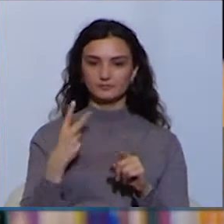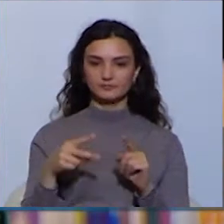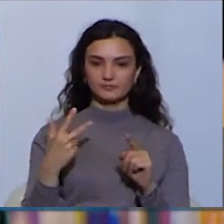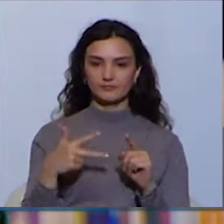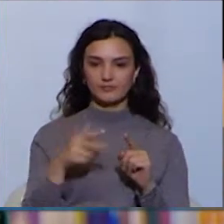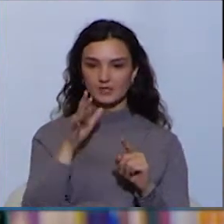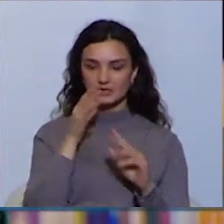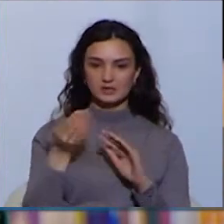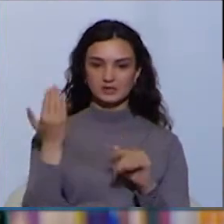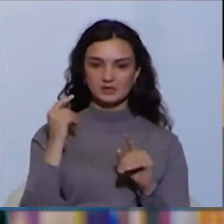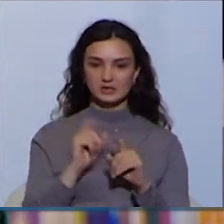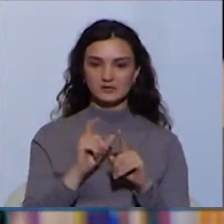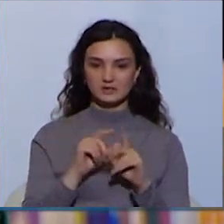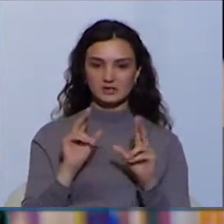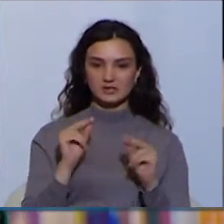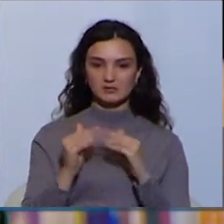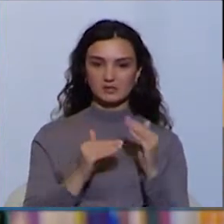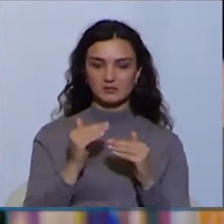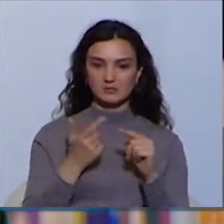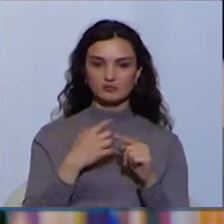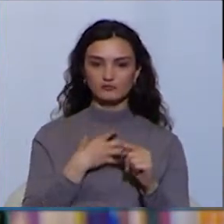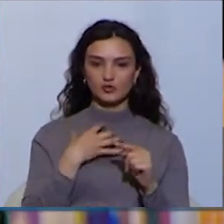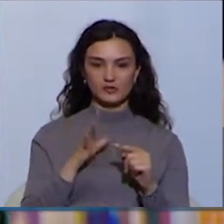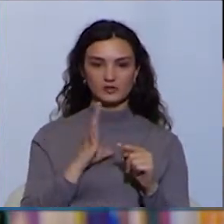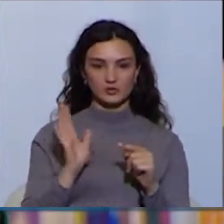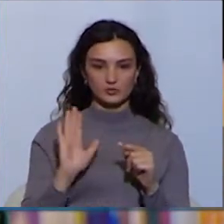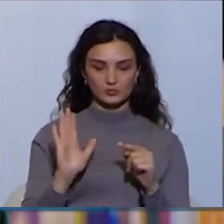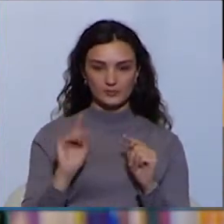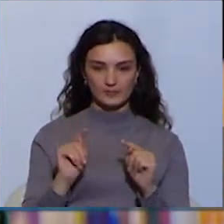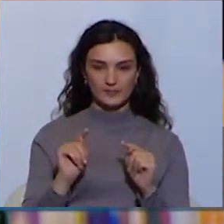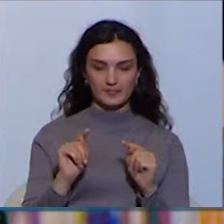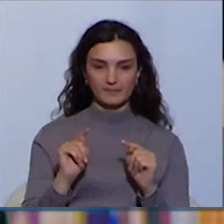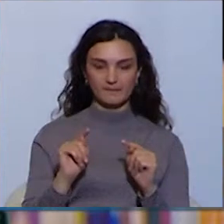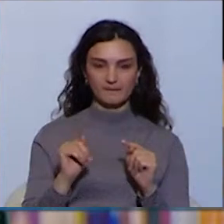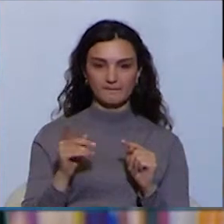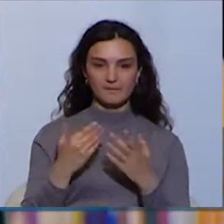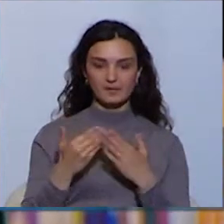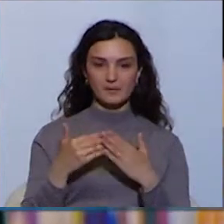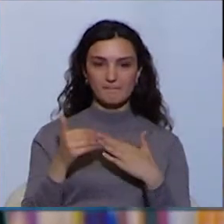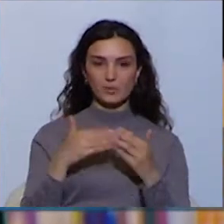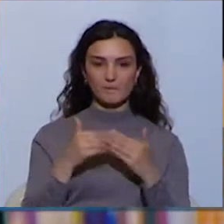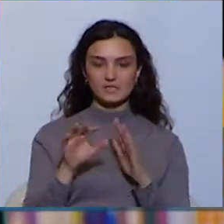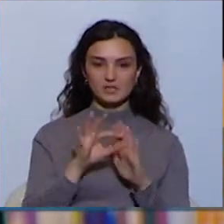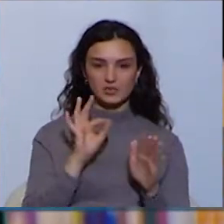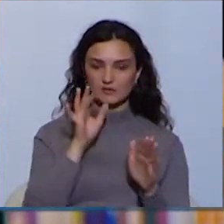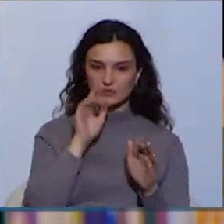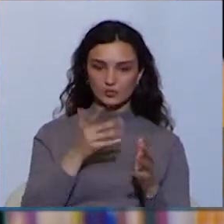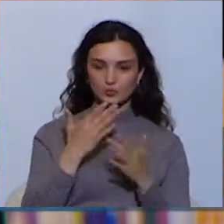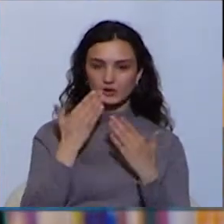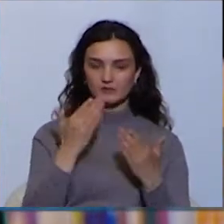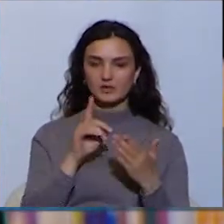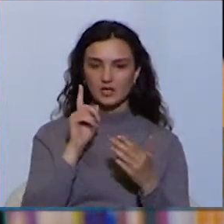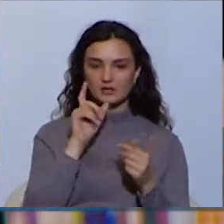20-30 წლის წინ სიტყვა წარმატება აქტუალური არ იყო. ნამდვილად არ იყო. მაგალითად პროფესიის არჩევის დროს თუ